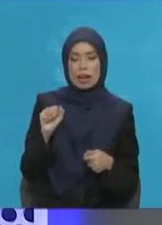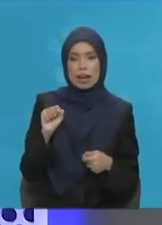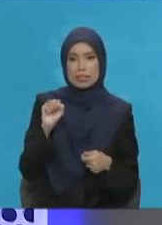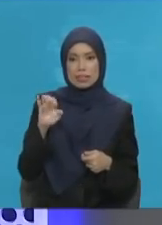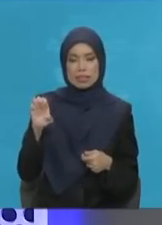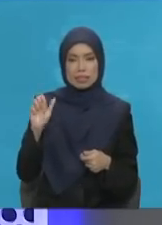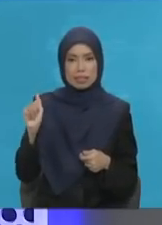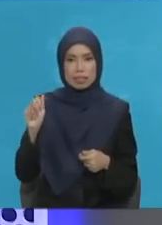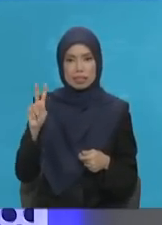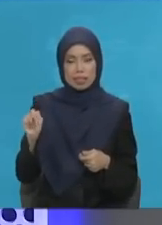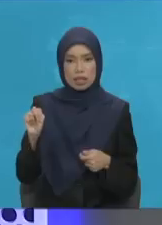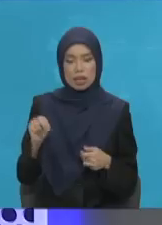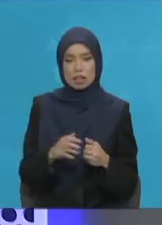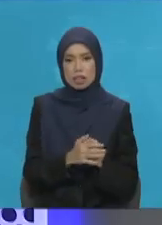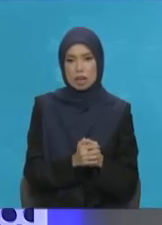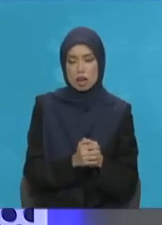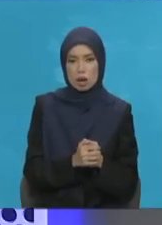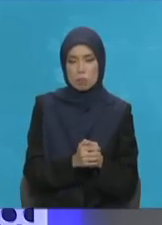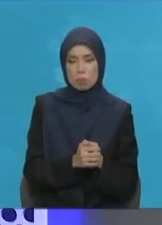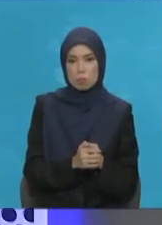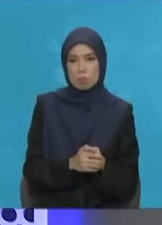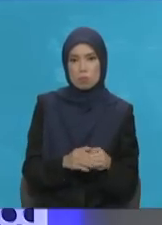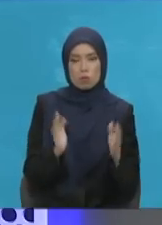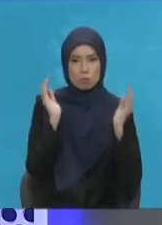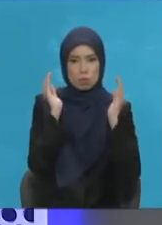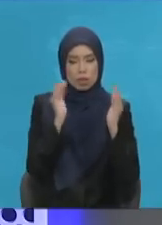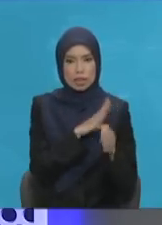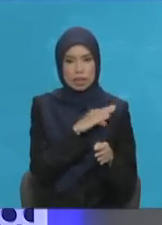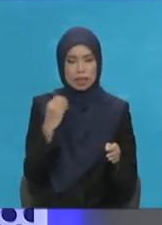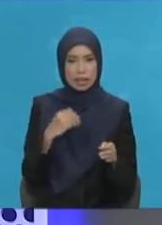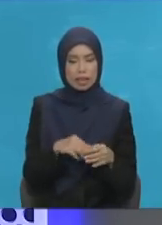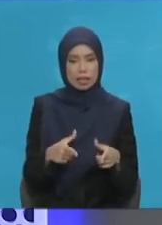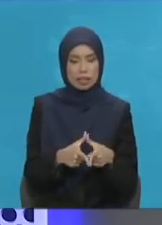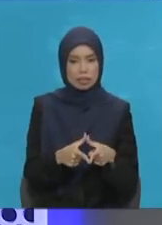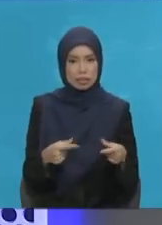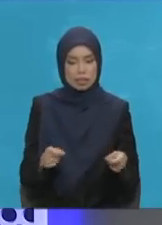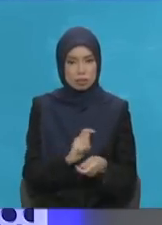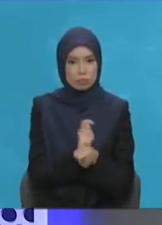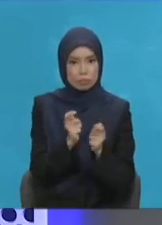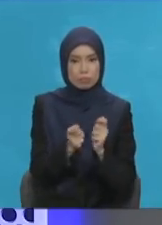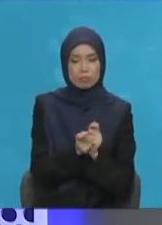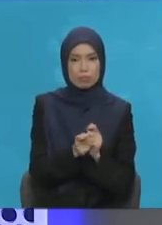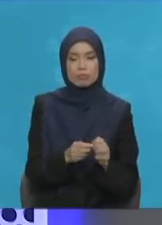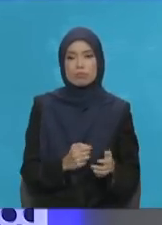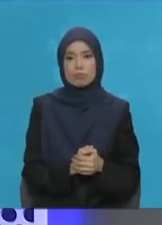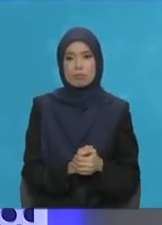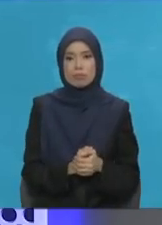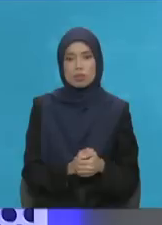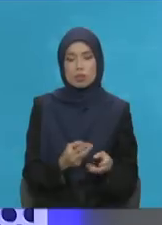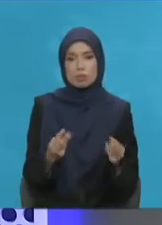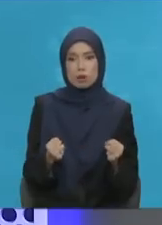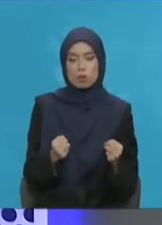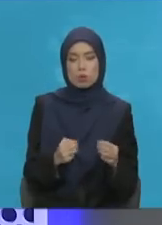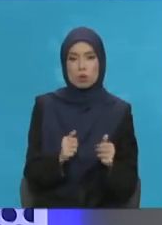Brunei exchange program bertujuan menggalakkan kepercayaan dan persepahaman bersama dalam kalangan